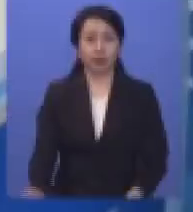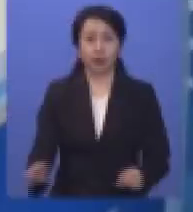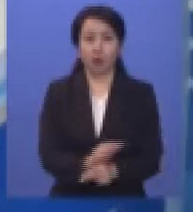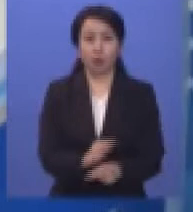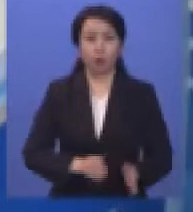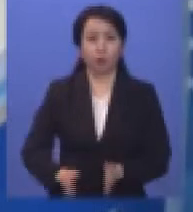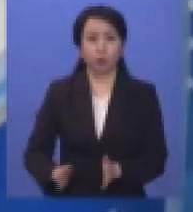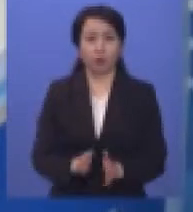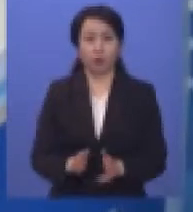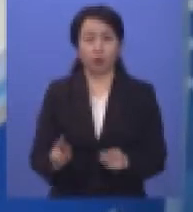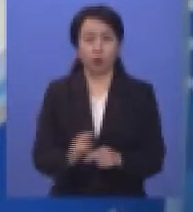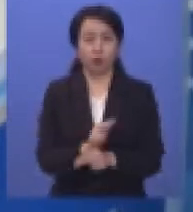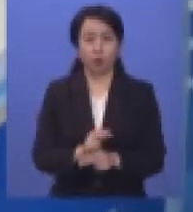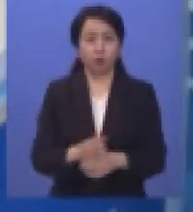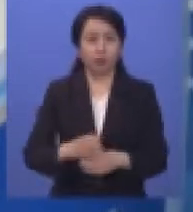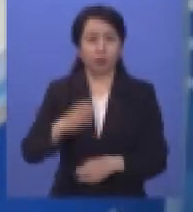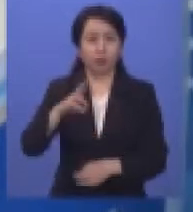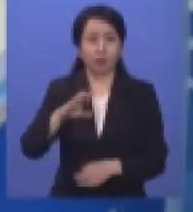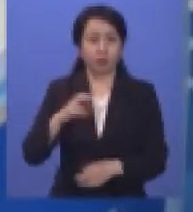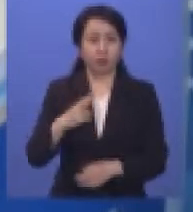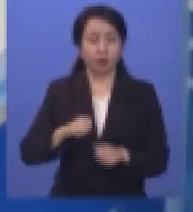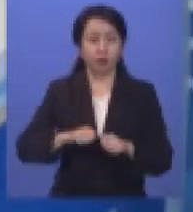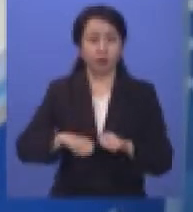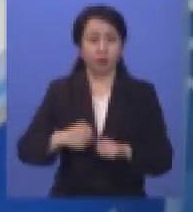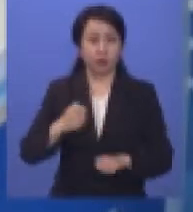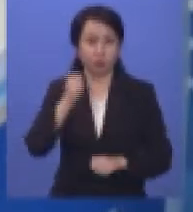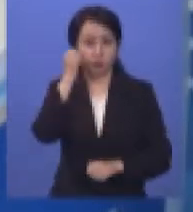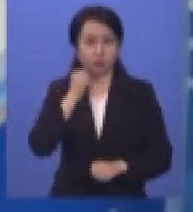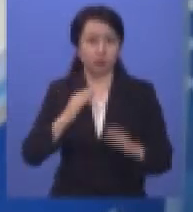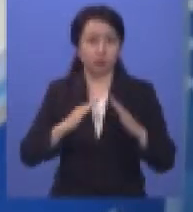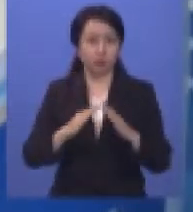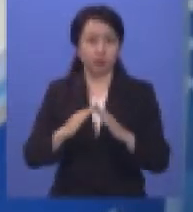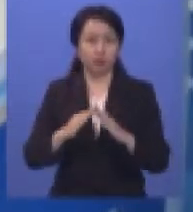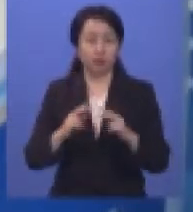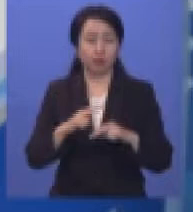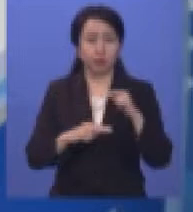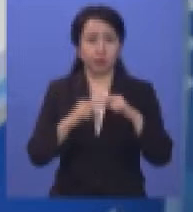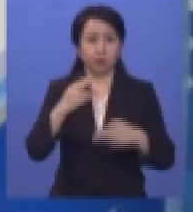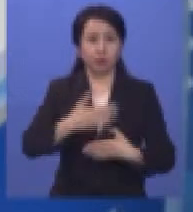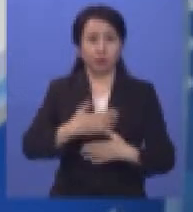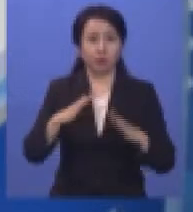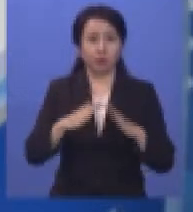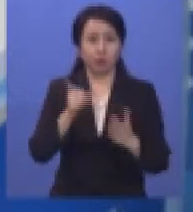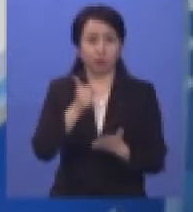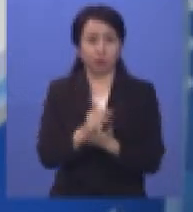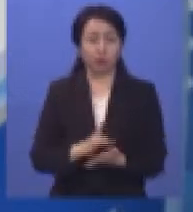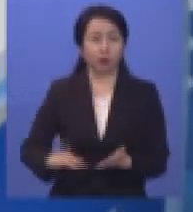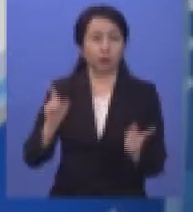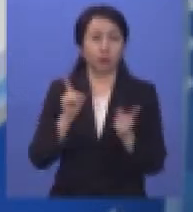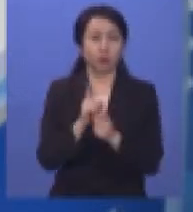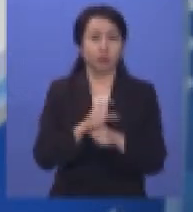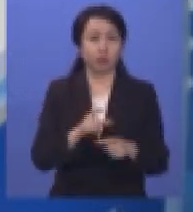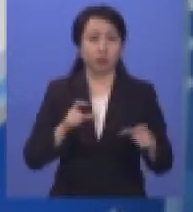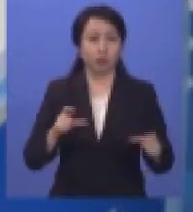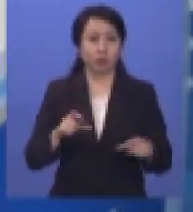Ремонт дорог, реконструкция трубы ТЭЦ-2, снос ветхого жилья, возведение многоквартирных домов. Глава региона встретился с